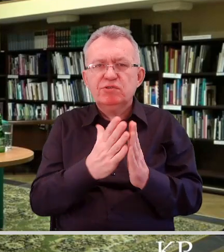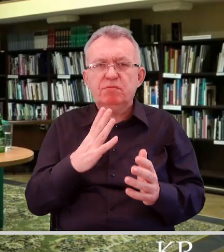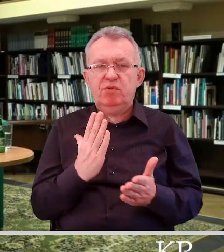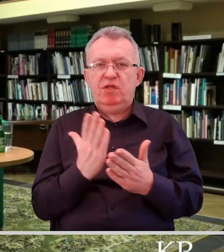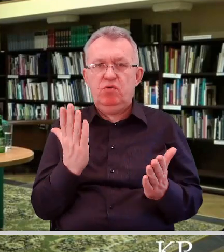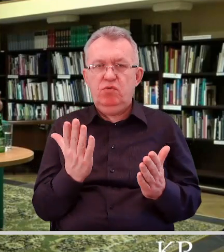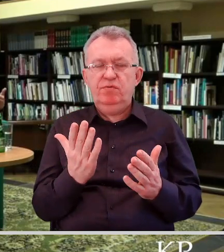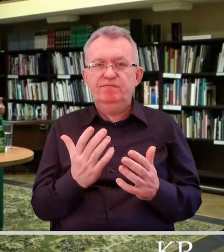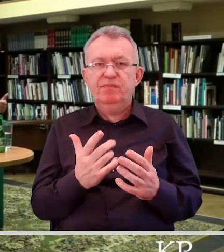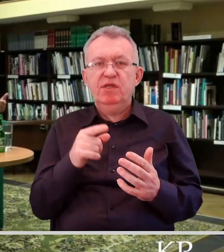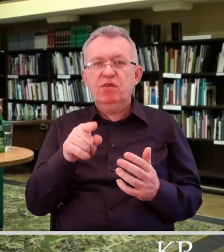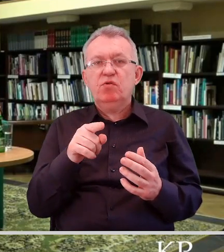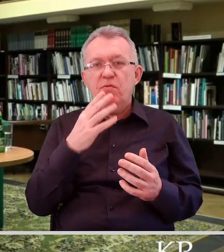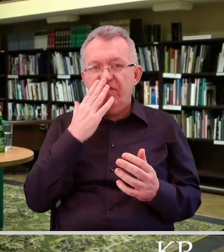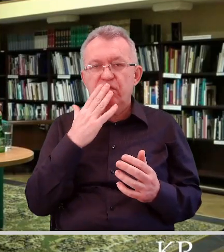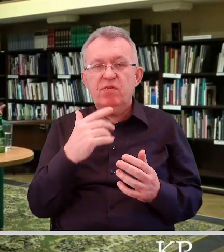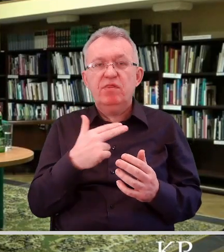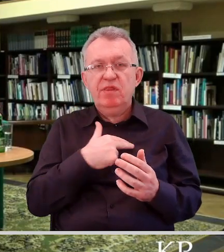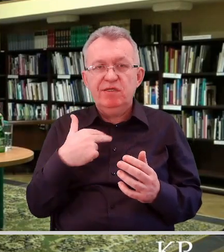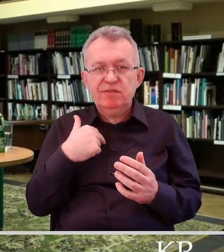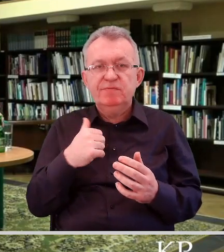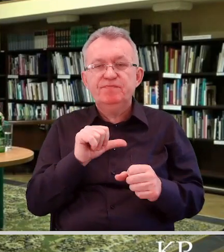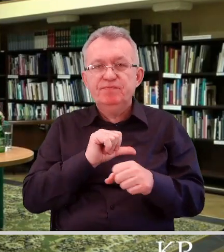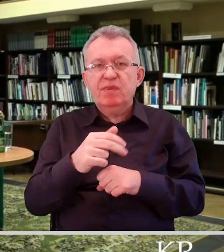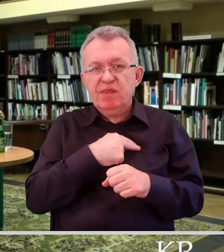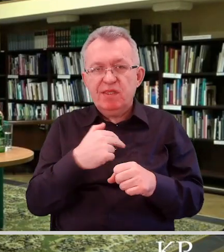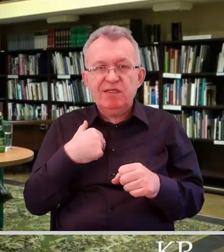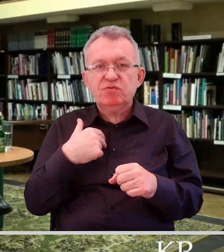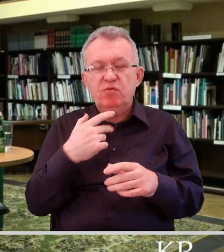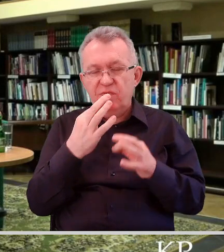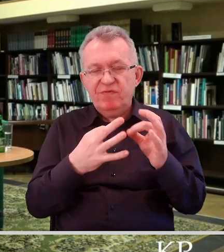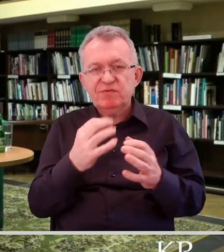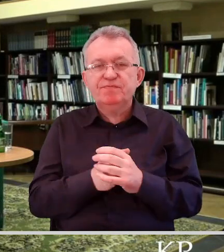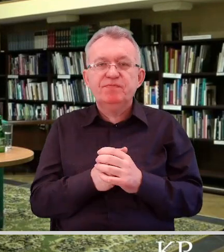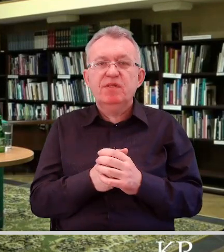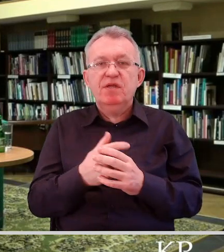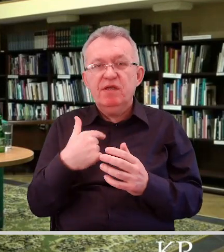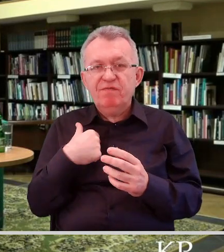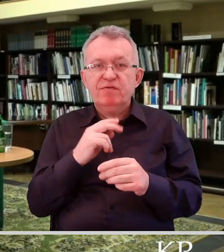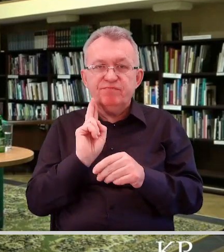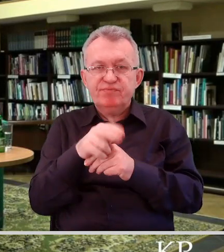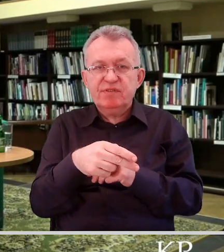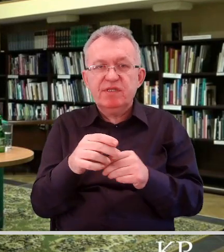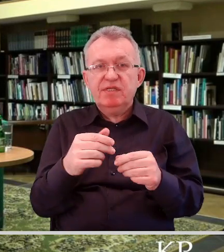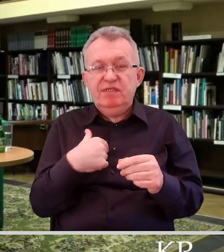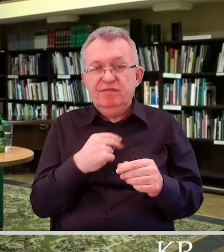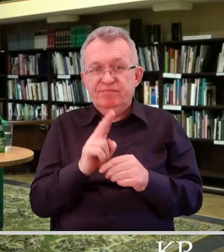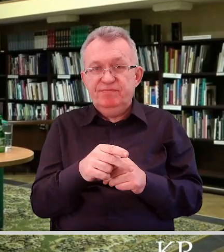prostu. I to jakby było naszą wypowiedzią. A myśmy weszły w momencie,